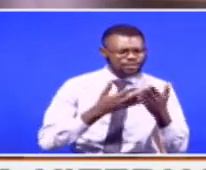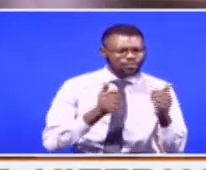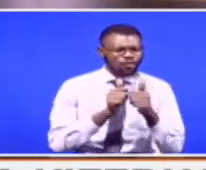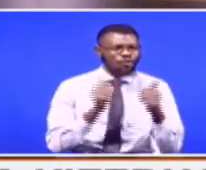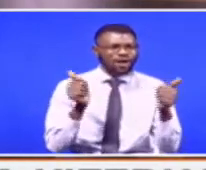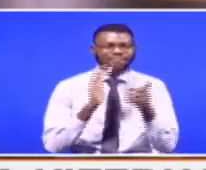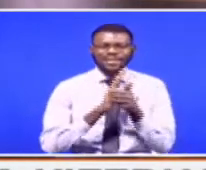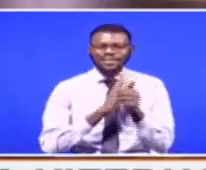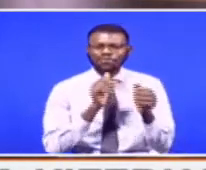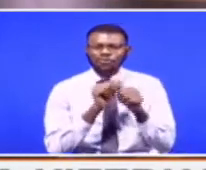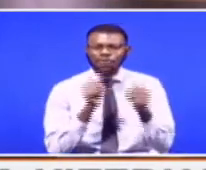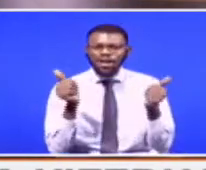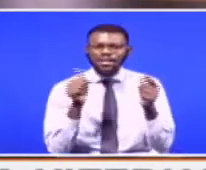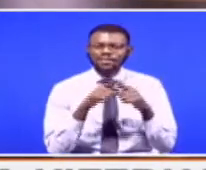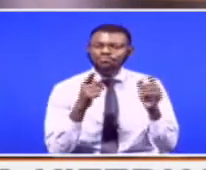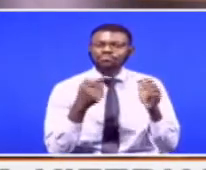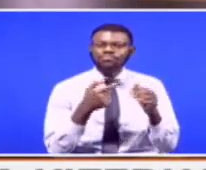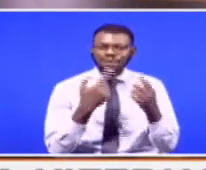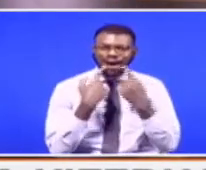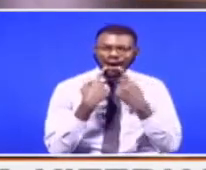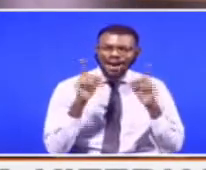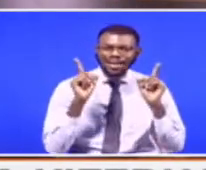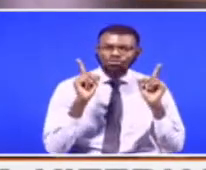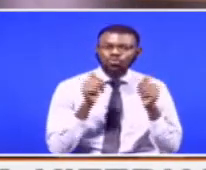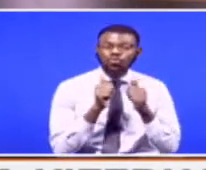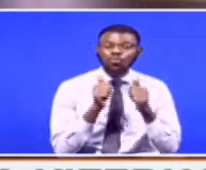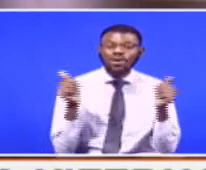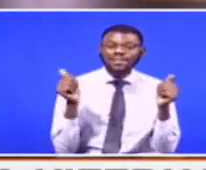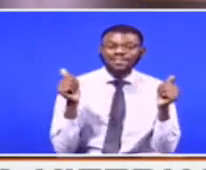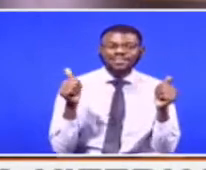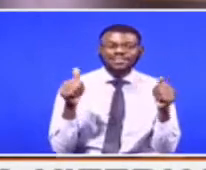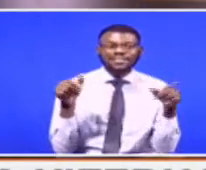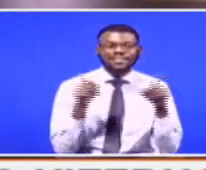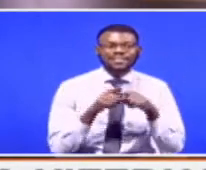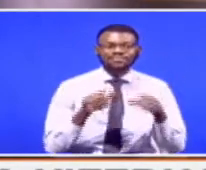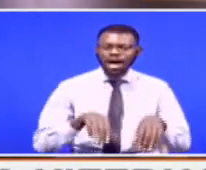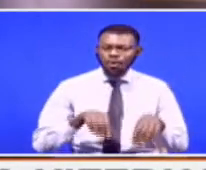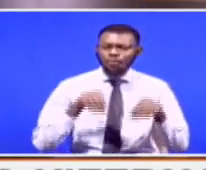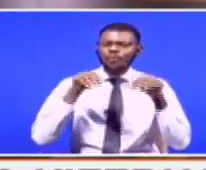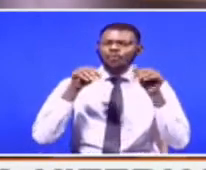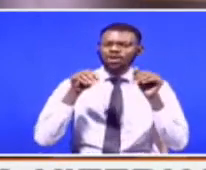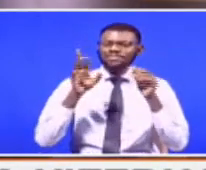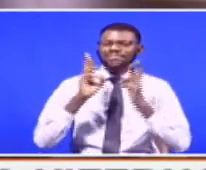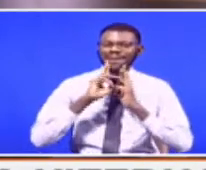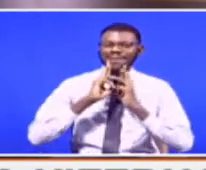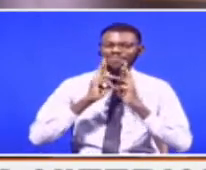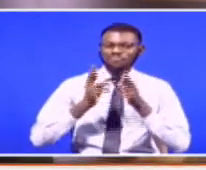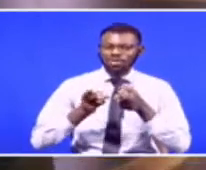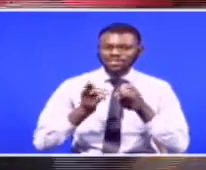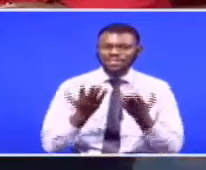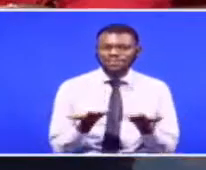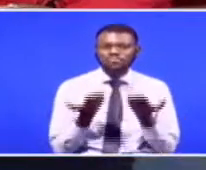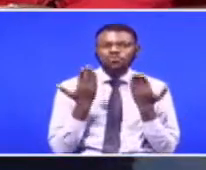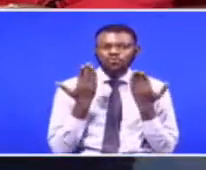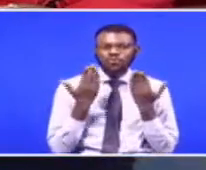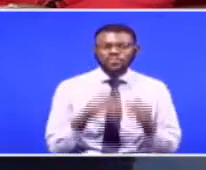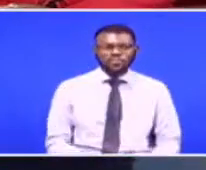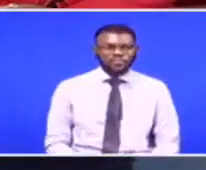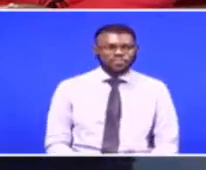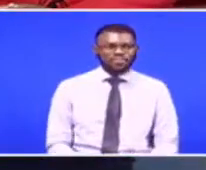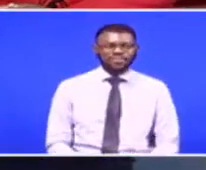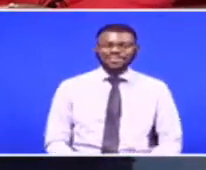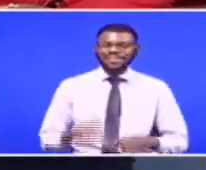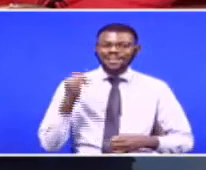proper disclosures, and adopted the improved quality of reporting. Na mtazamaji,